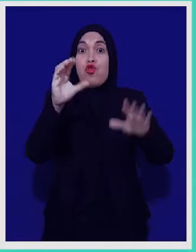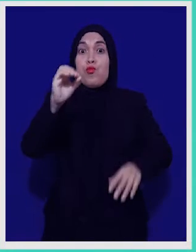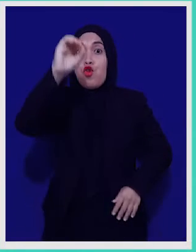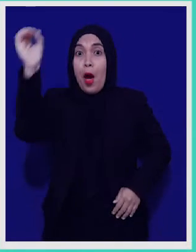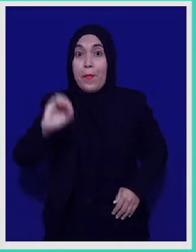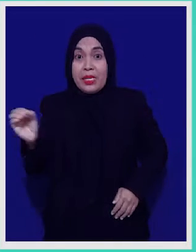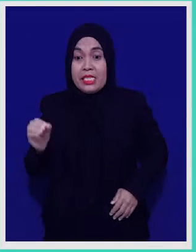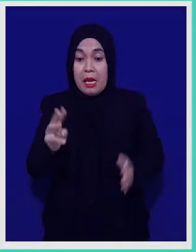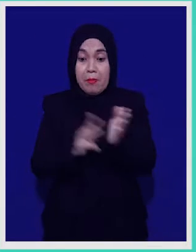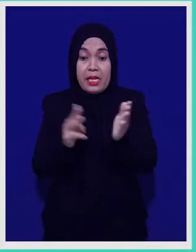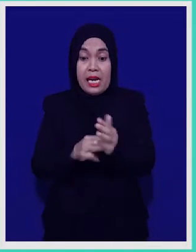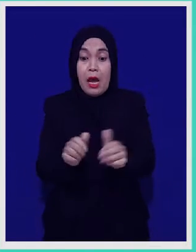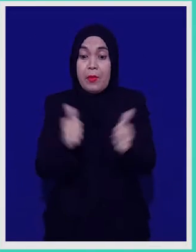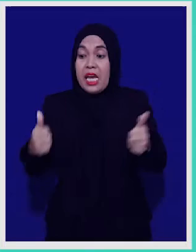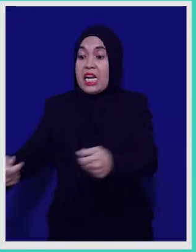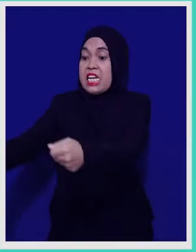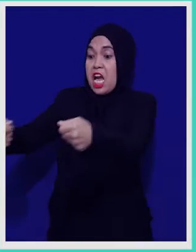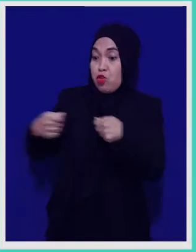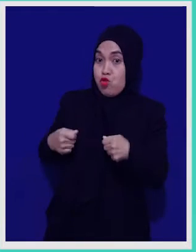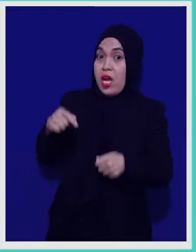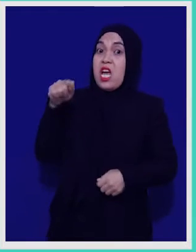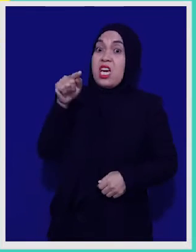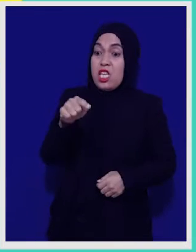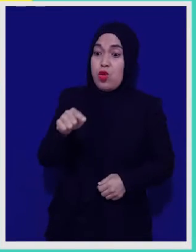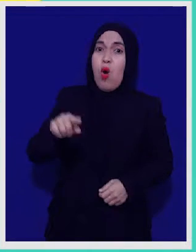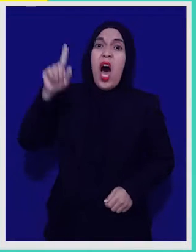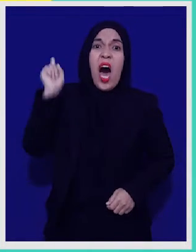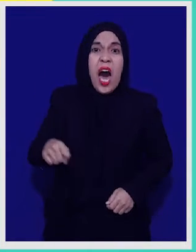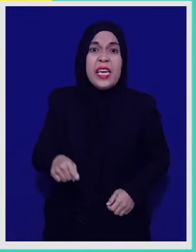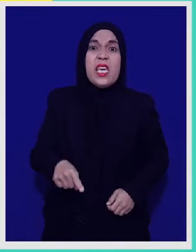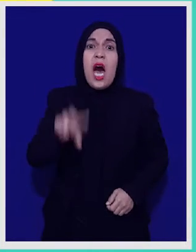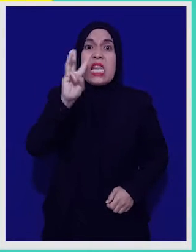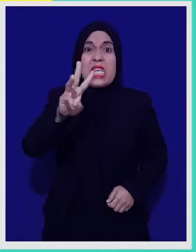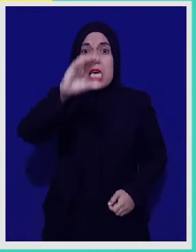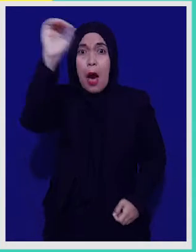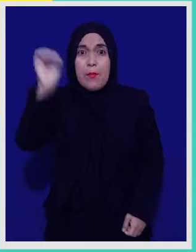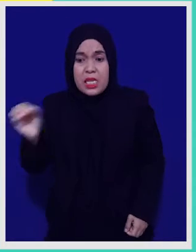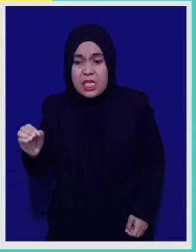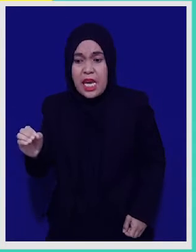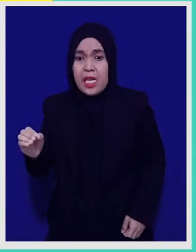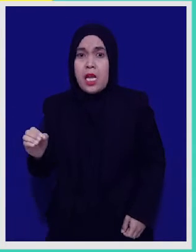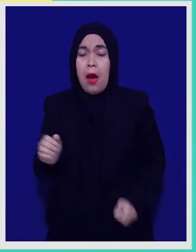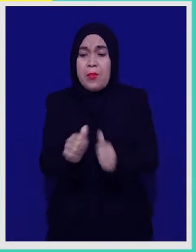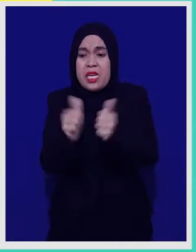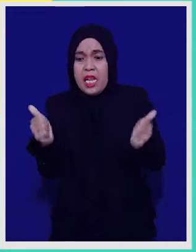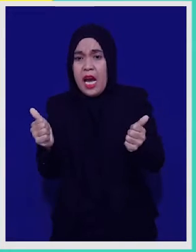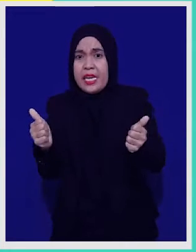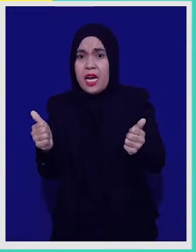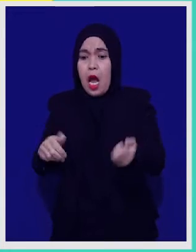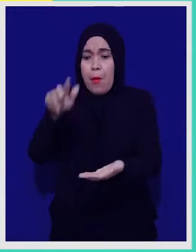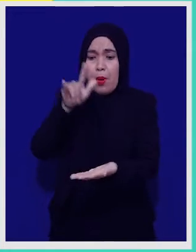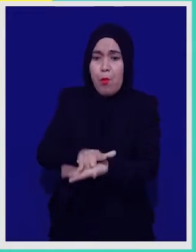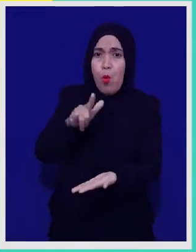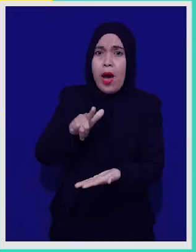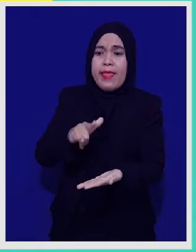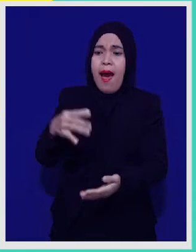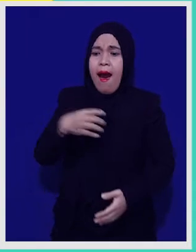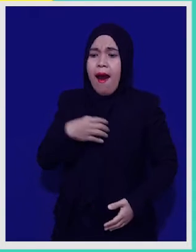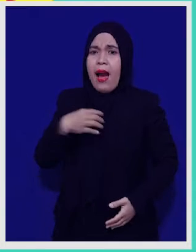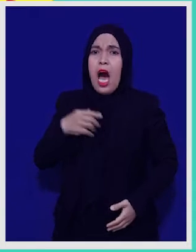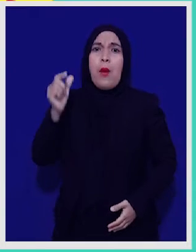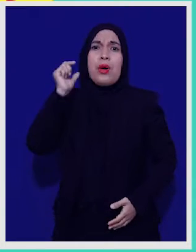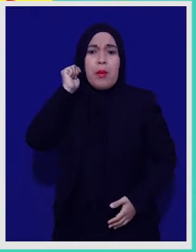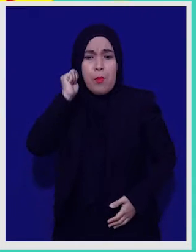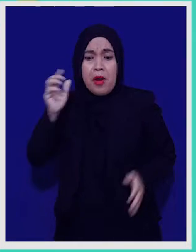Dari 70% pakaro yang diajukan, hanya 3% putusan yang ma'agia tahu hak-hak perempuan jo anak